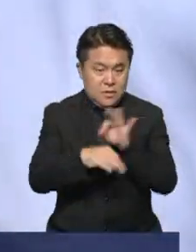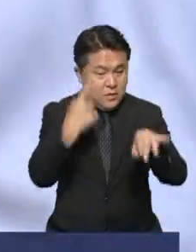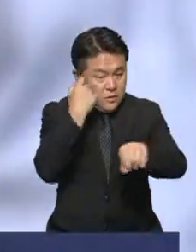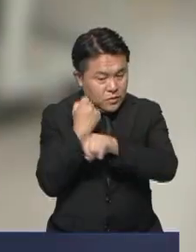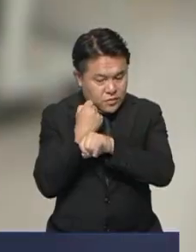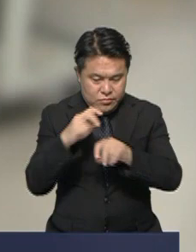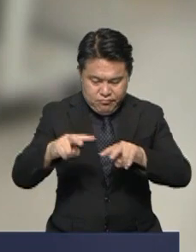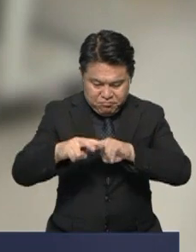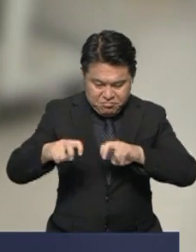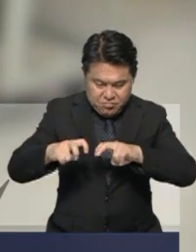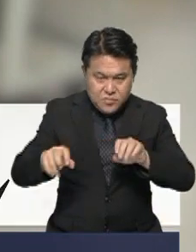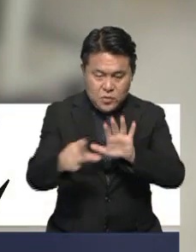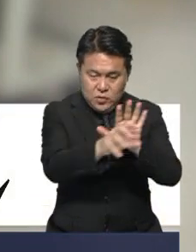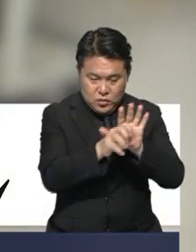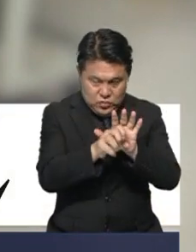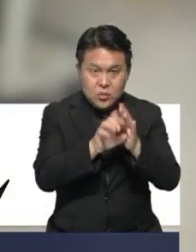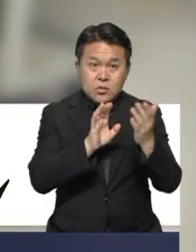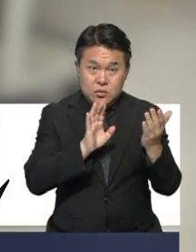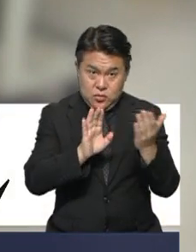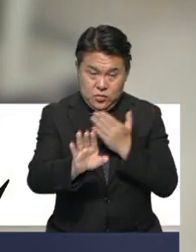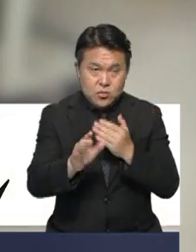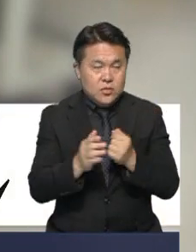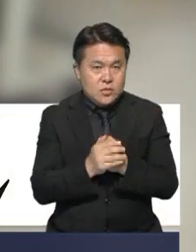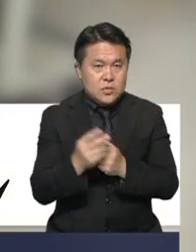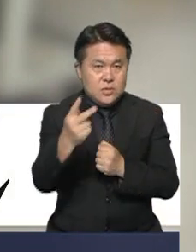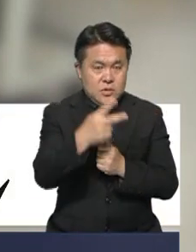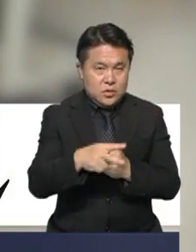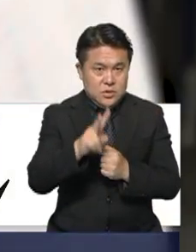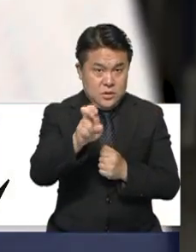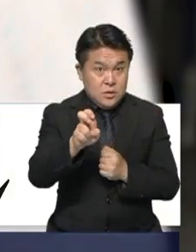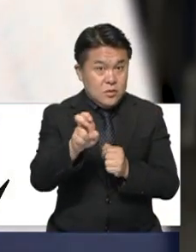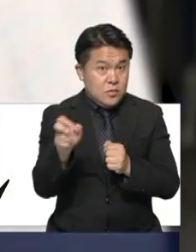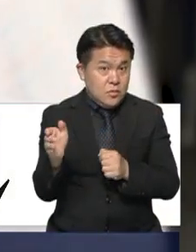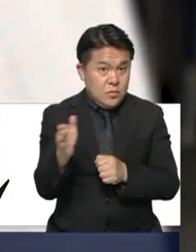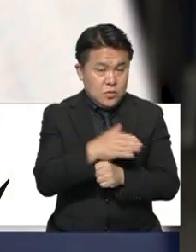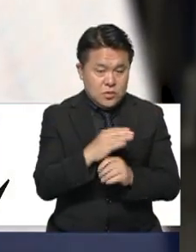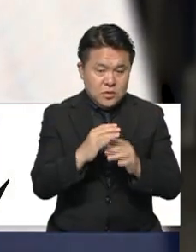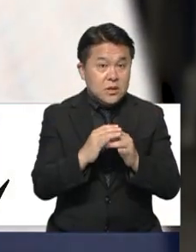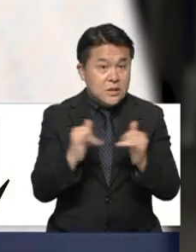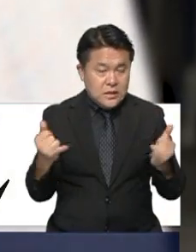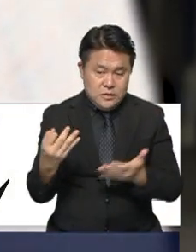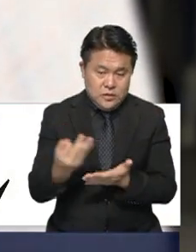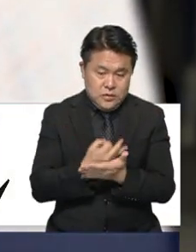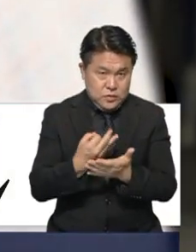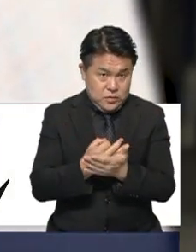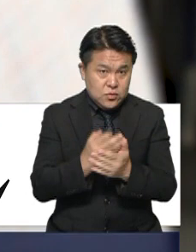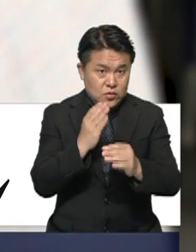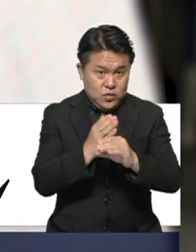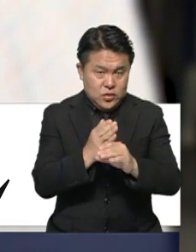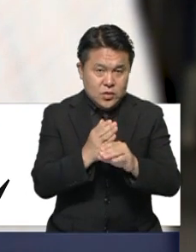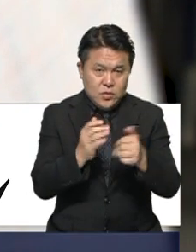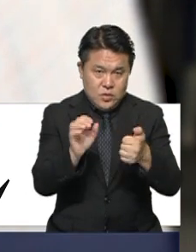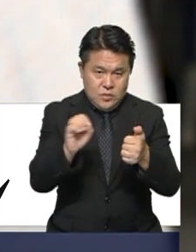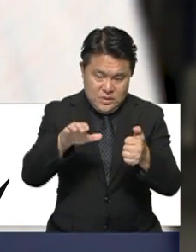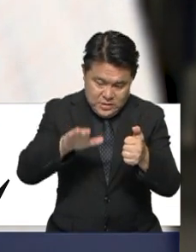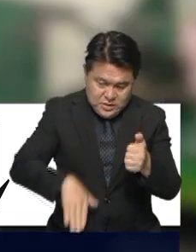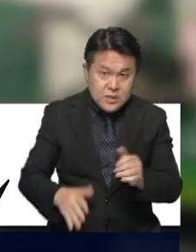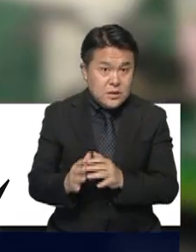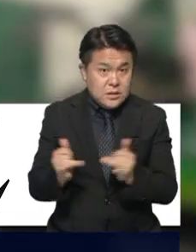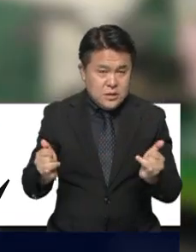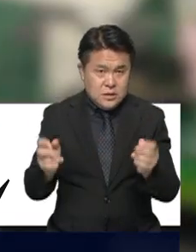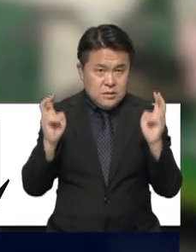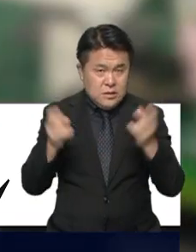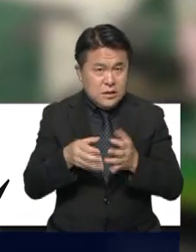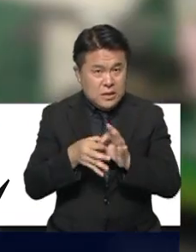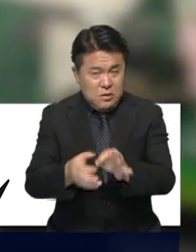분석 결과 코로나19 사태가 발생한 지난 2020년 중위소득 50% 미만 저소득층의 직장 유지율은